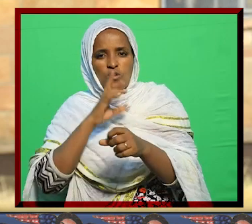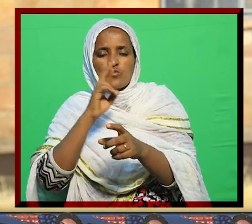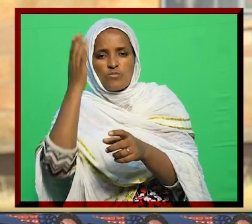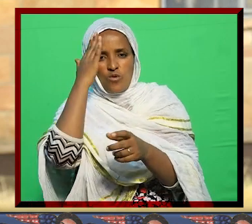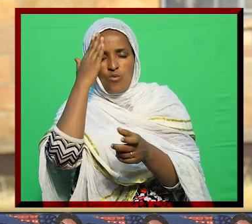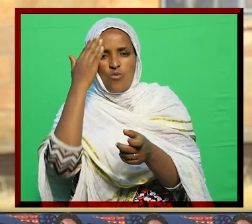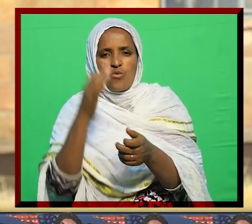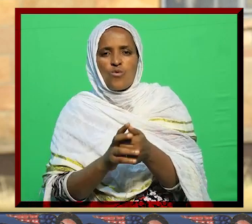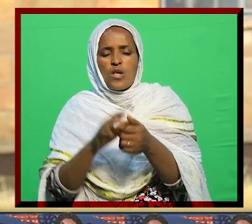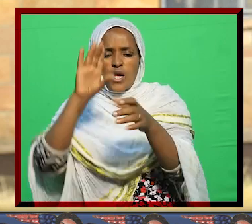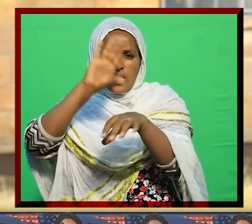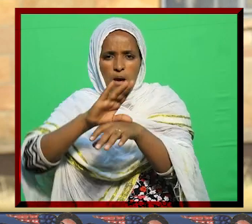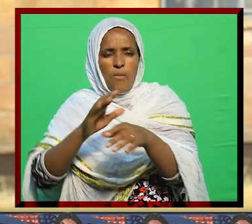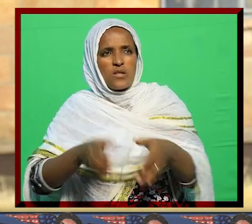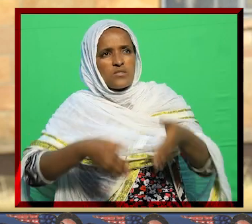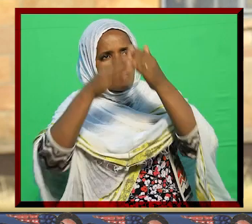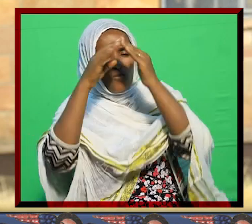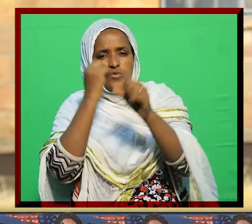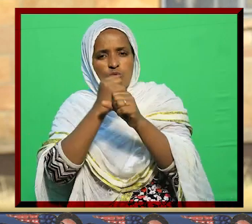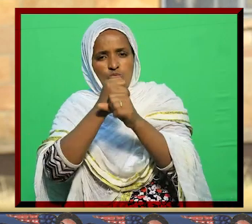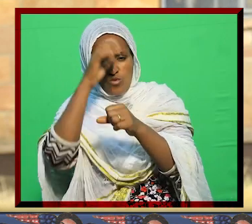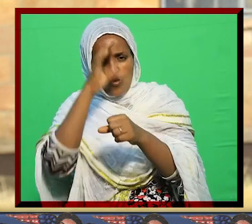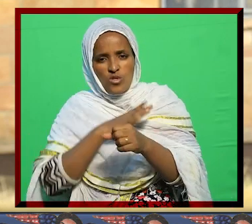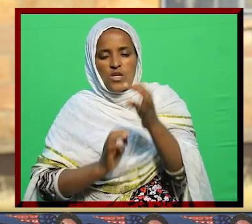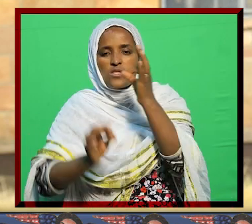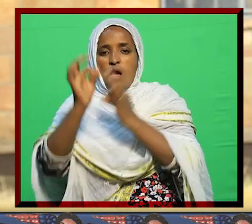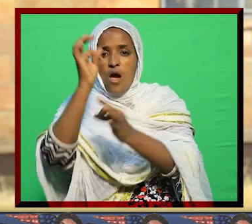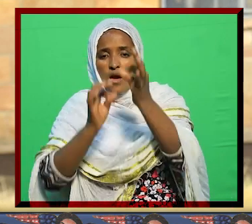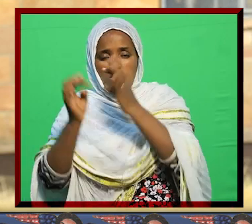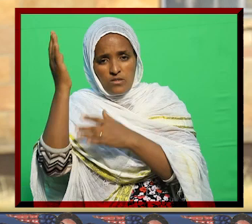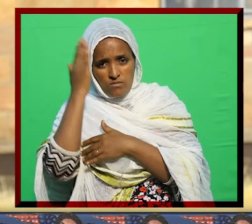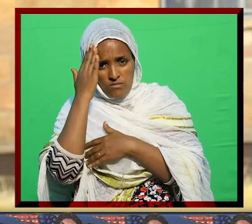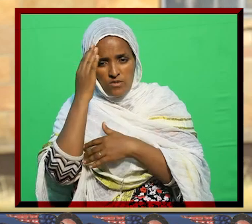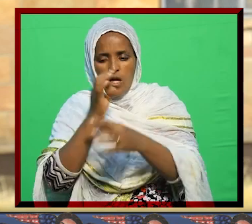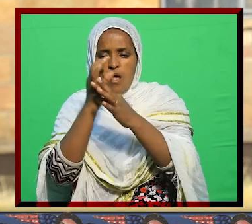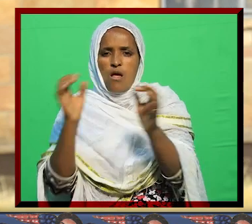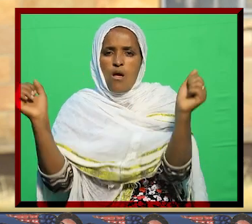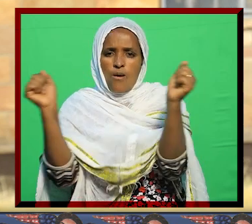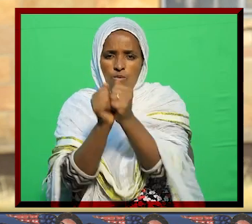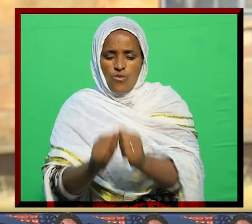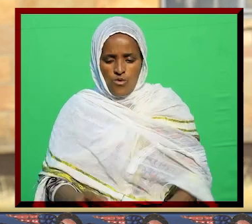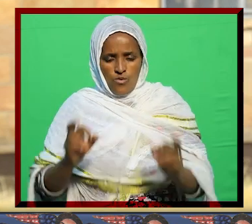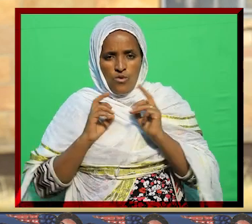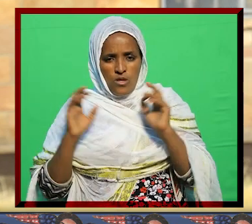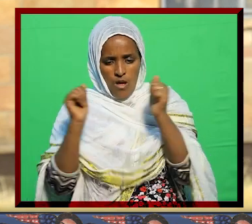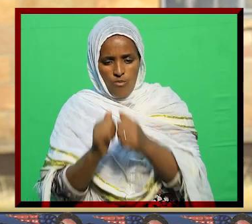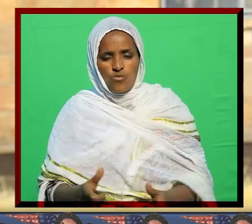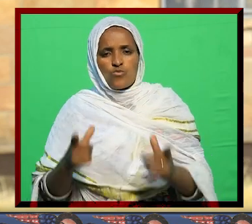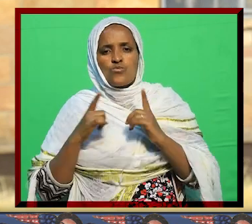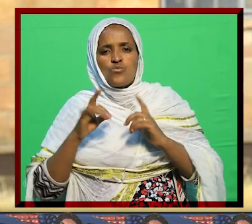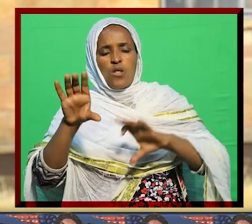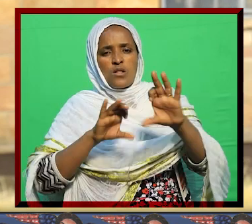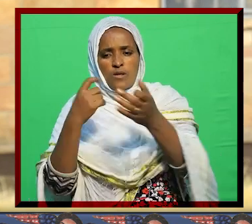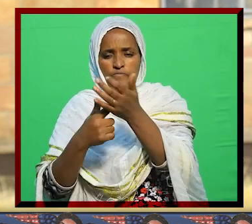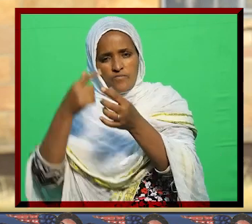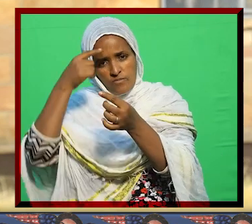ብናውቀው። እና ገዳማትን ህንጻዎችን ብናውቀው እኮ በሰሩ ሰዎች ነው ብናውቀው። ታሪካቸውን ስናውቀው ከነ ታሪካቸው ከነ ህይወታቸው እንድንኖር